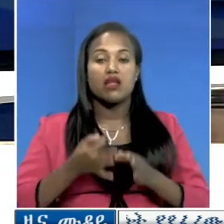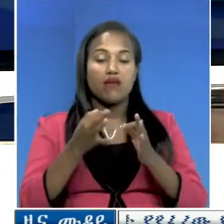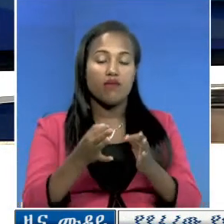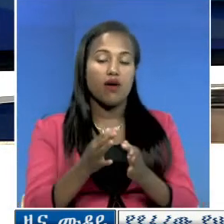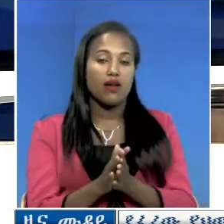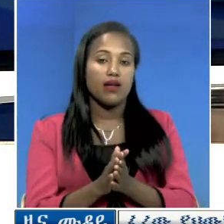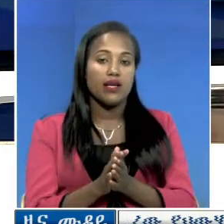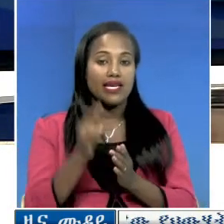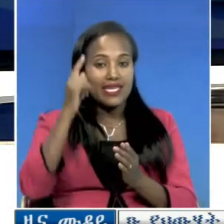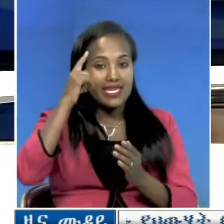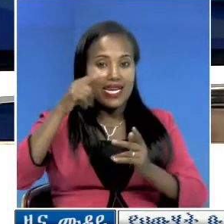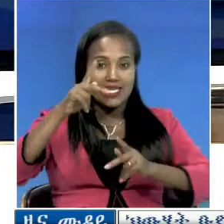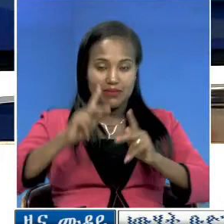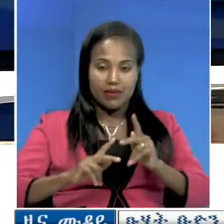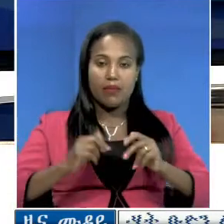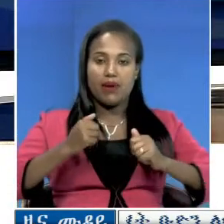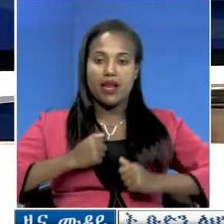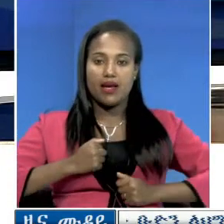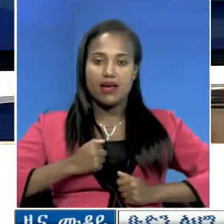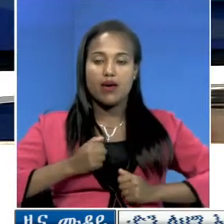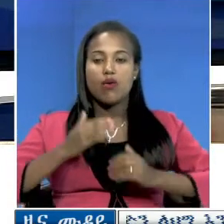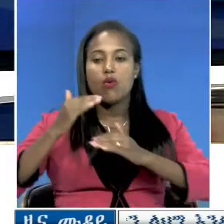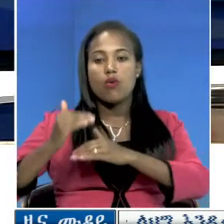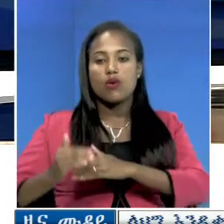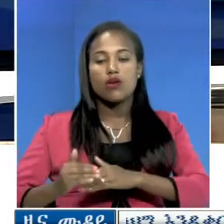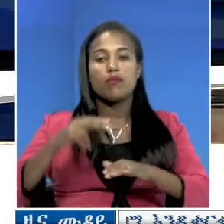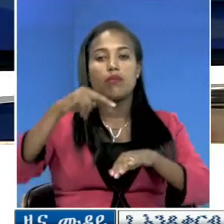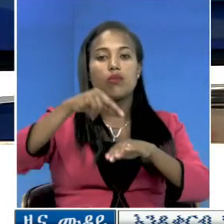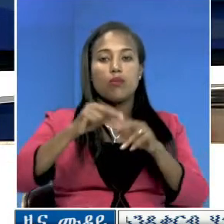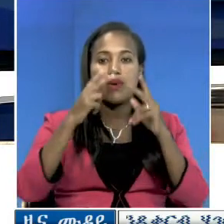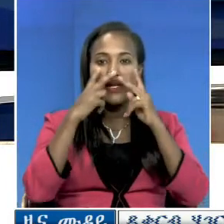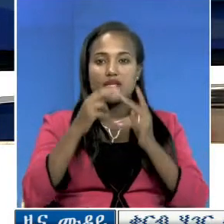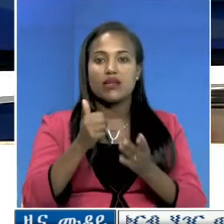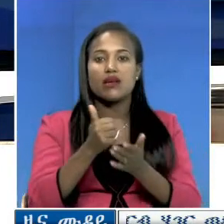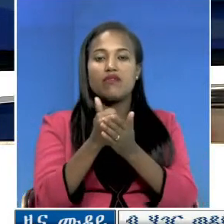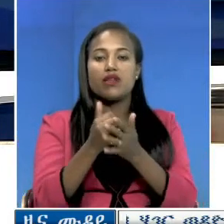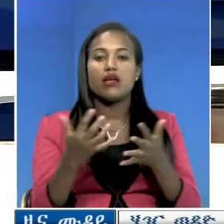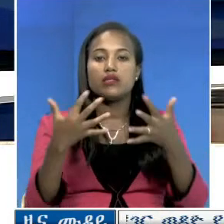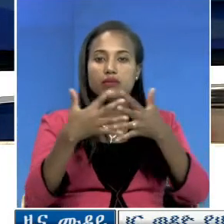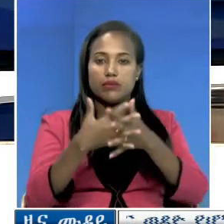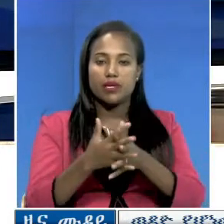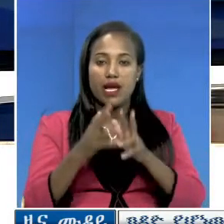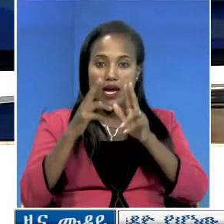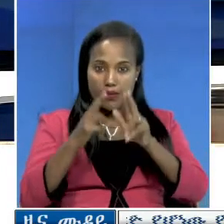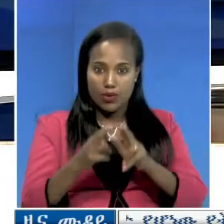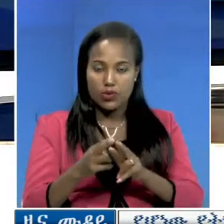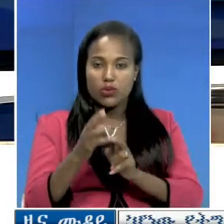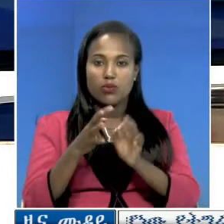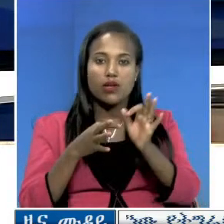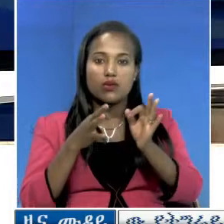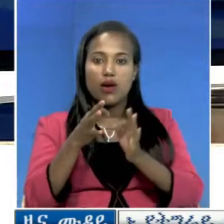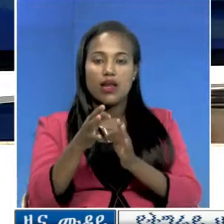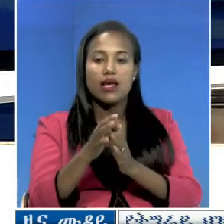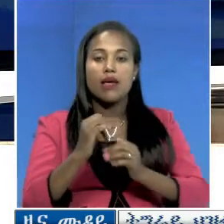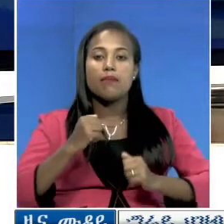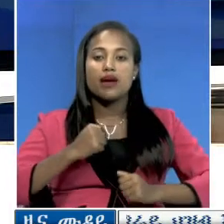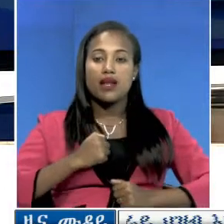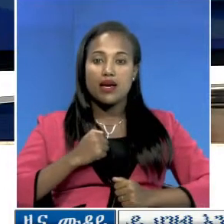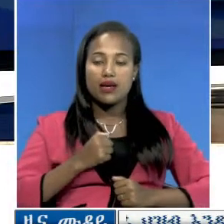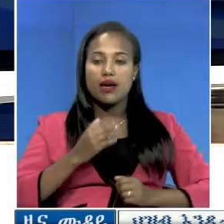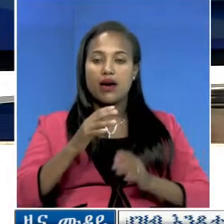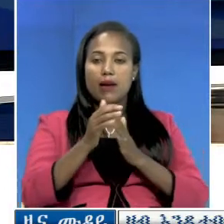አስተላልፈዋል። የትግራይ ህዝብ ከመከላከያ ሰራዊታችን ጎን በመቆም ላሳየው ድጋፍና ትብብር አክብሮታቸውንም ገልጸዋል። የመከላከያ